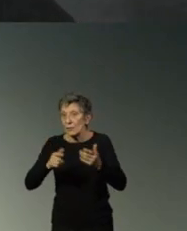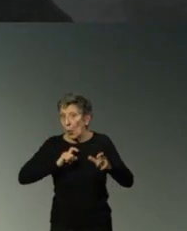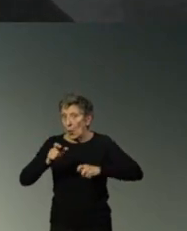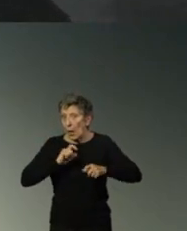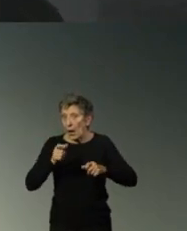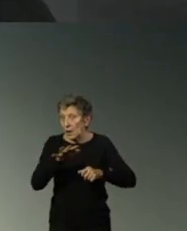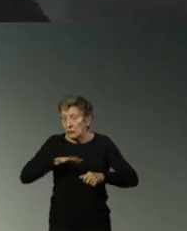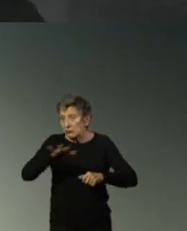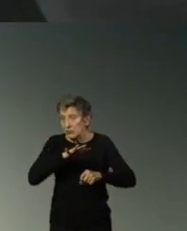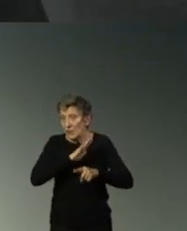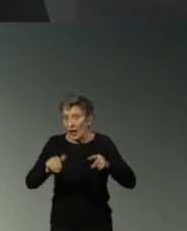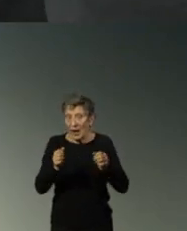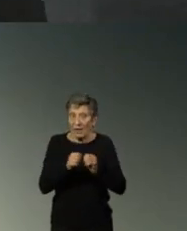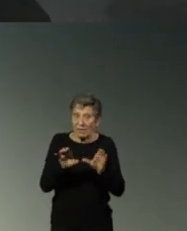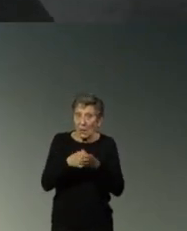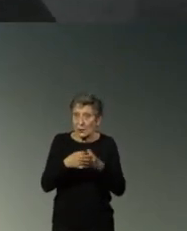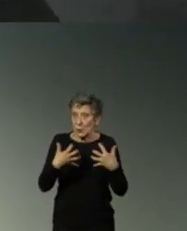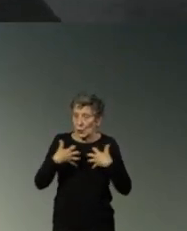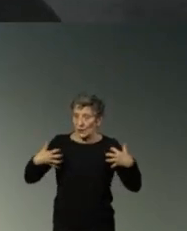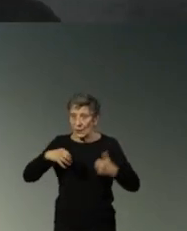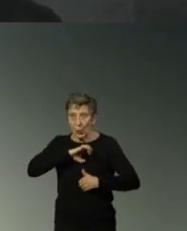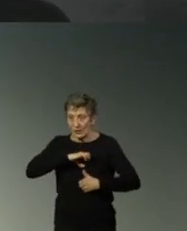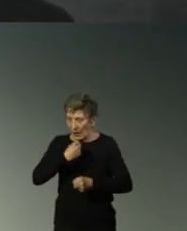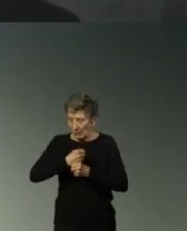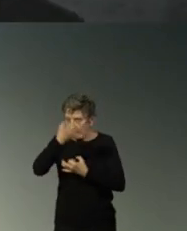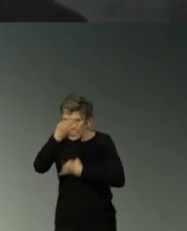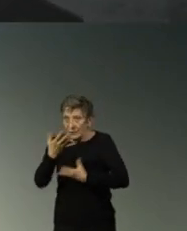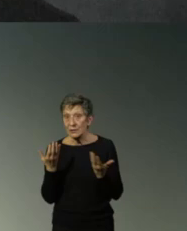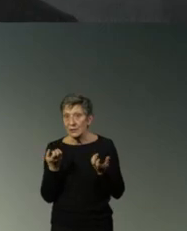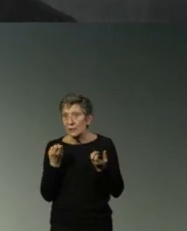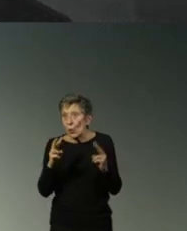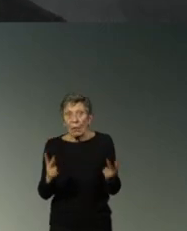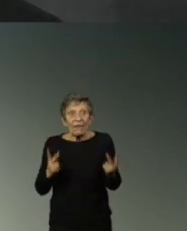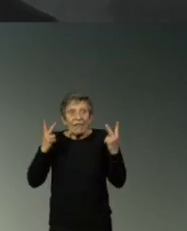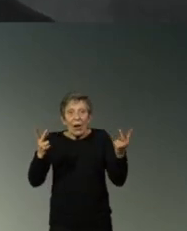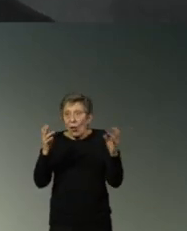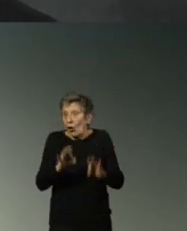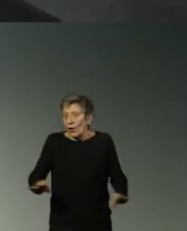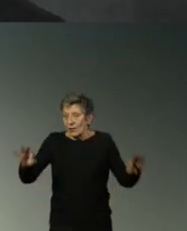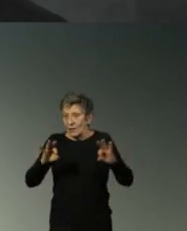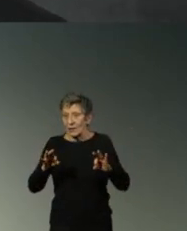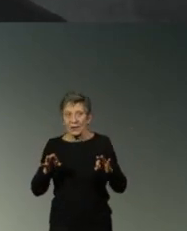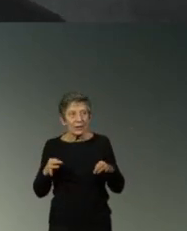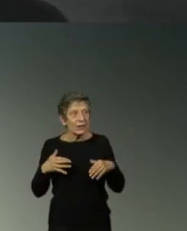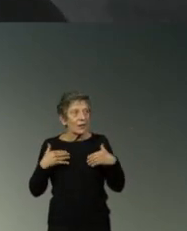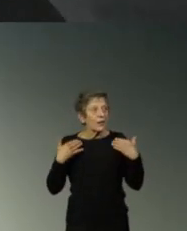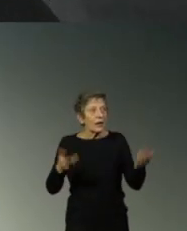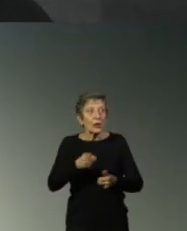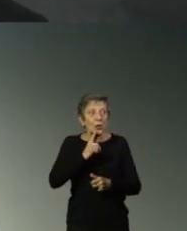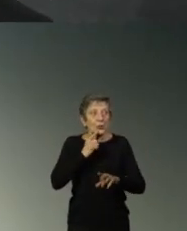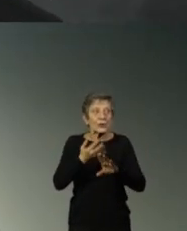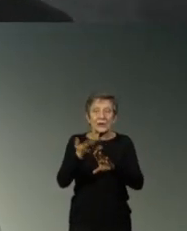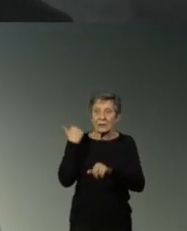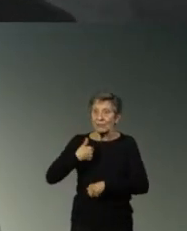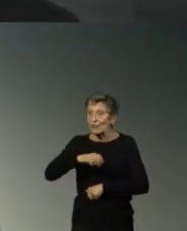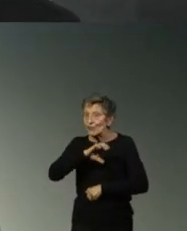avec une formation scientifique qu'on essaie d'être précis. Sinon, ça n'a pas de valeur ce qu'on produit. Alors maintenant, effectivement, depuis pas mal d'années, j'essaie de documenter